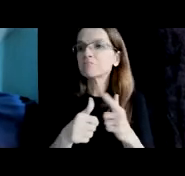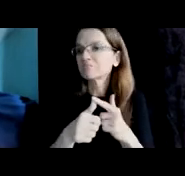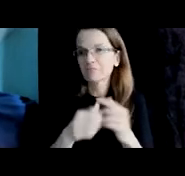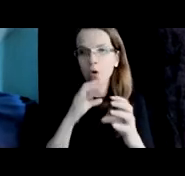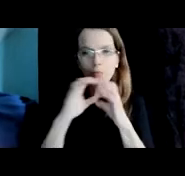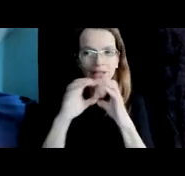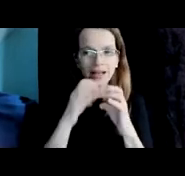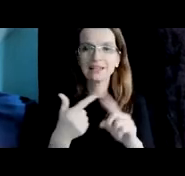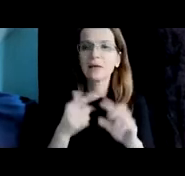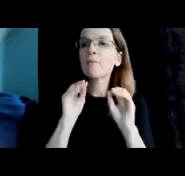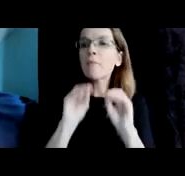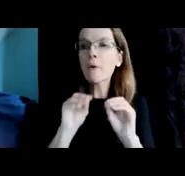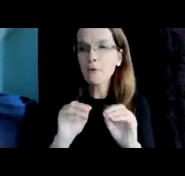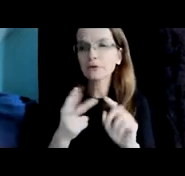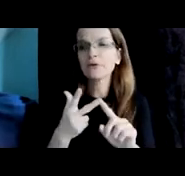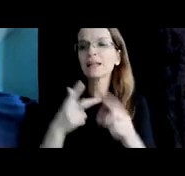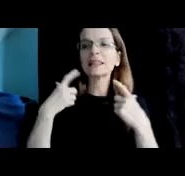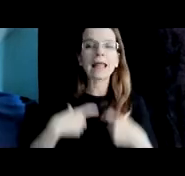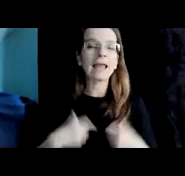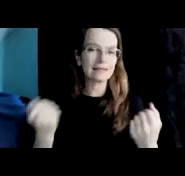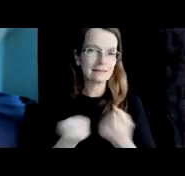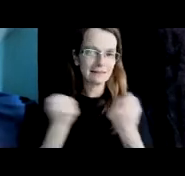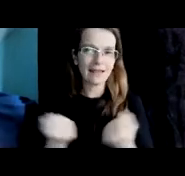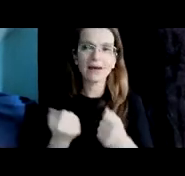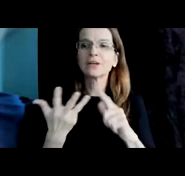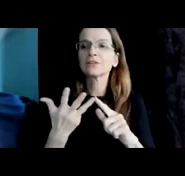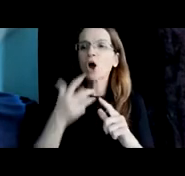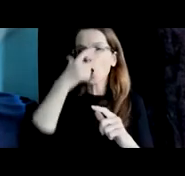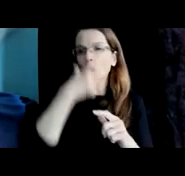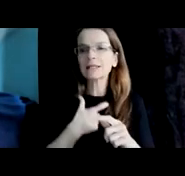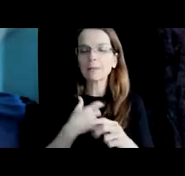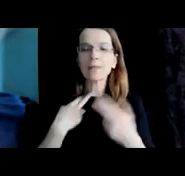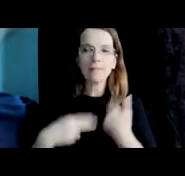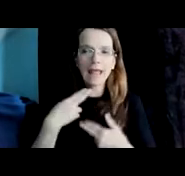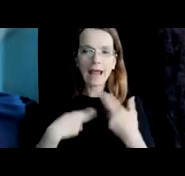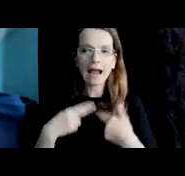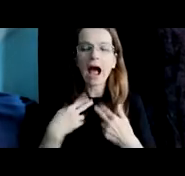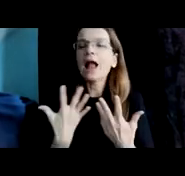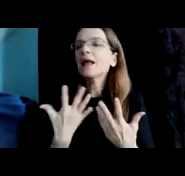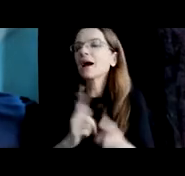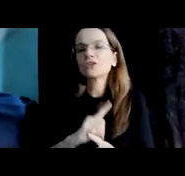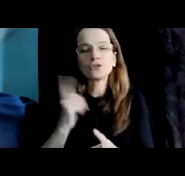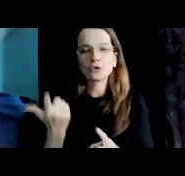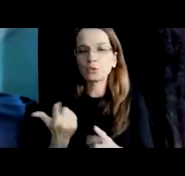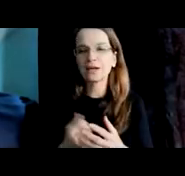komunikacija, poučevanje, telesna dejavnost, osebna nega ali nekaj čisto drugega.